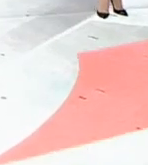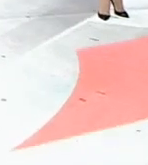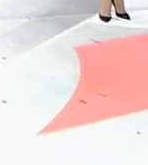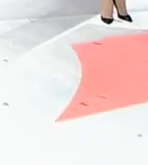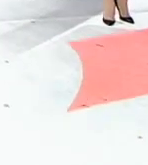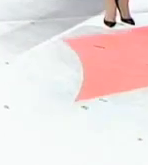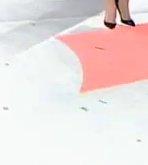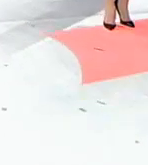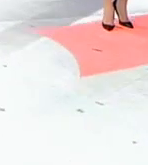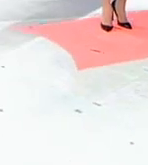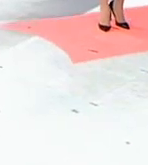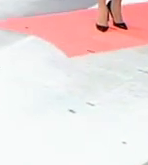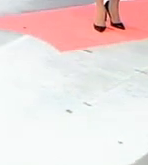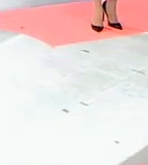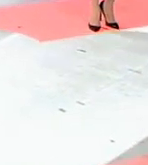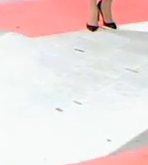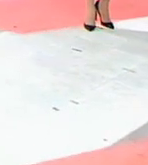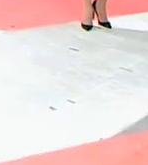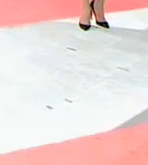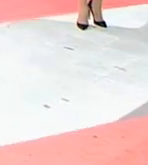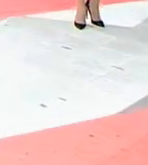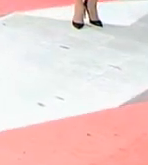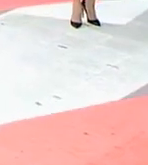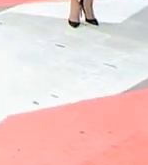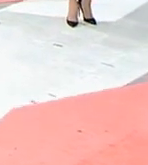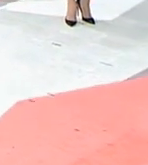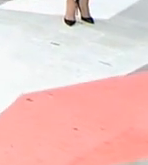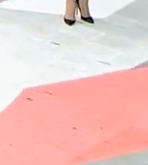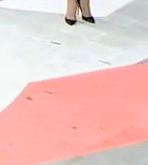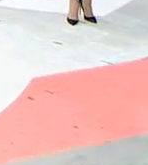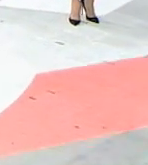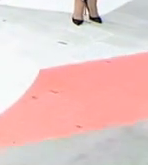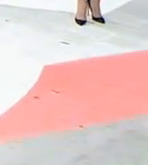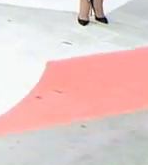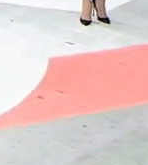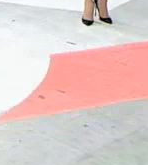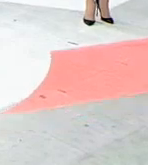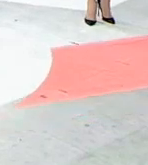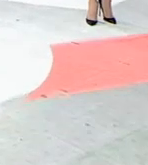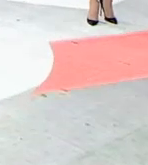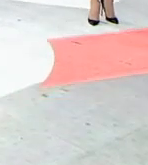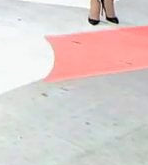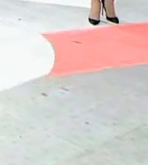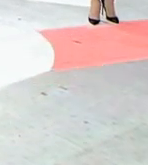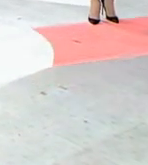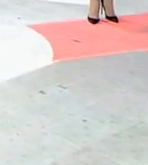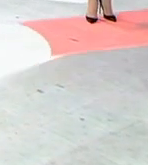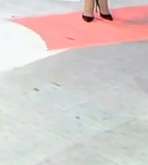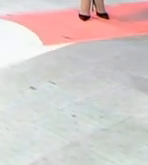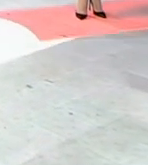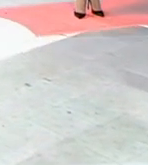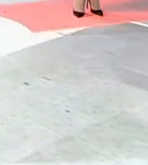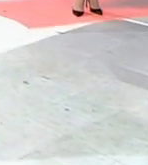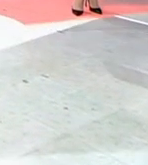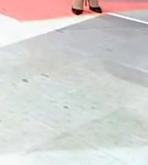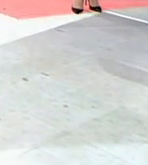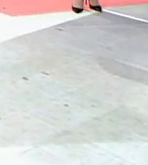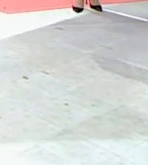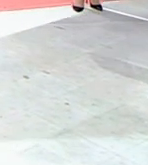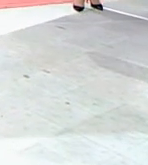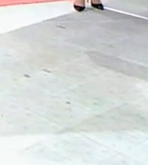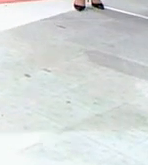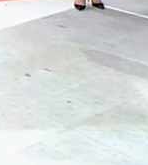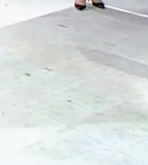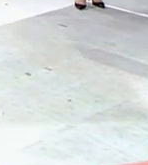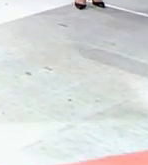kaso kahapon, sinundan ng Bukidnon at South Cotabato. Sa bilang ng mga namatay sa COVID-19 sa bansa,